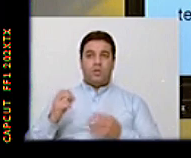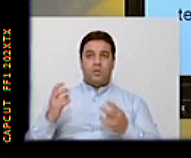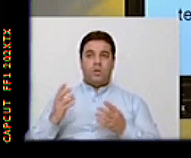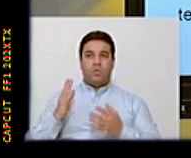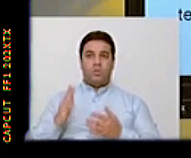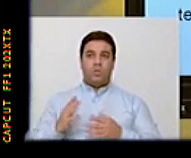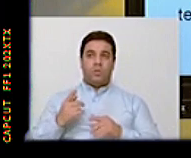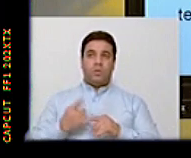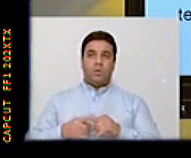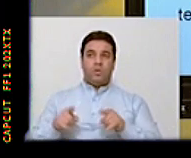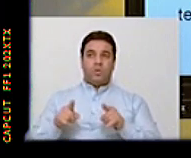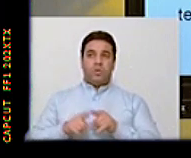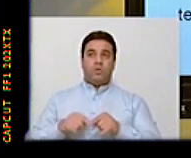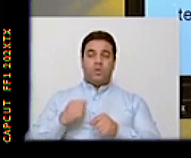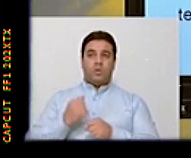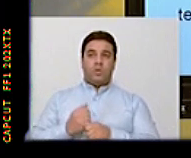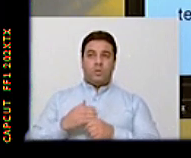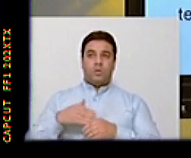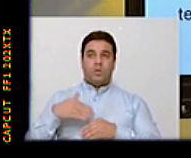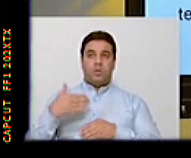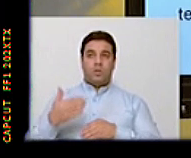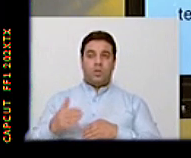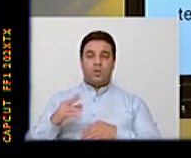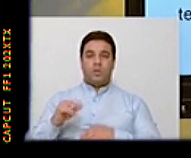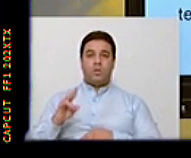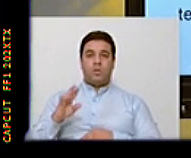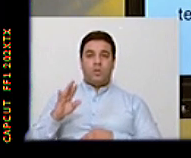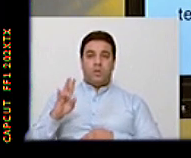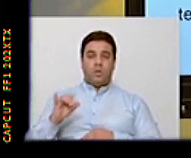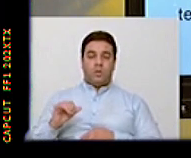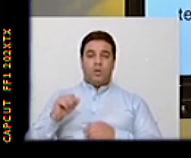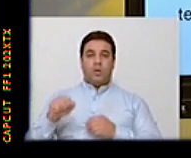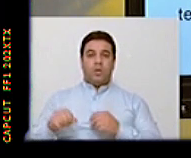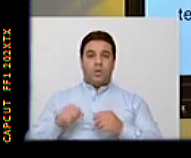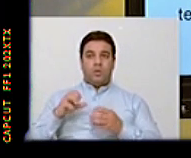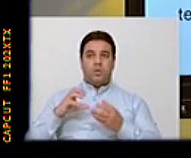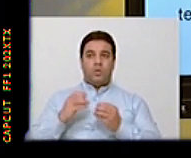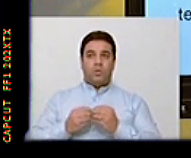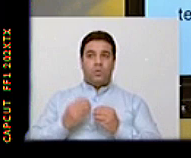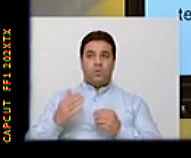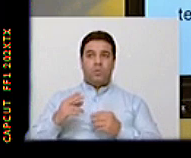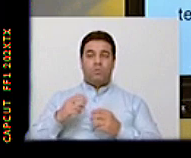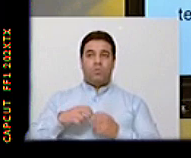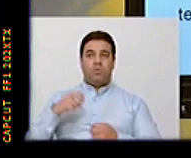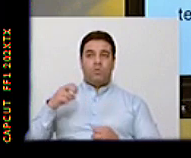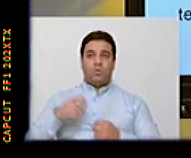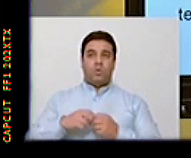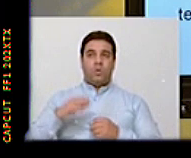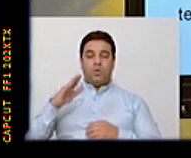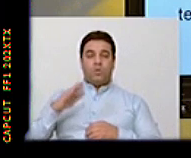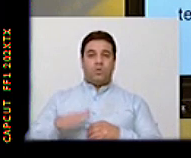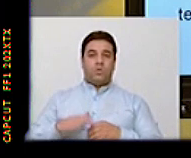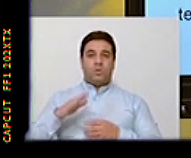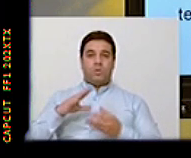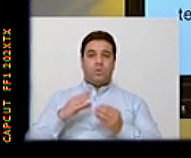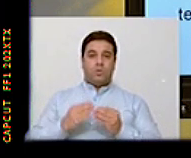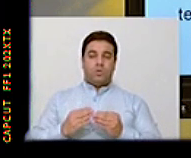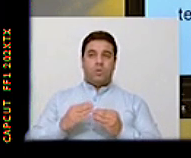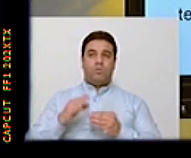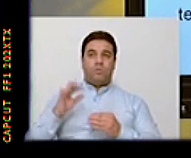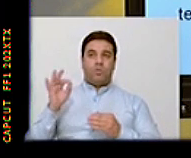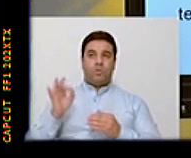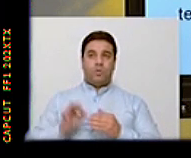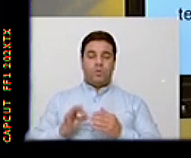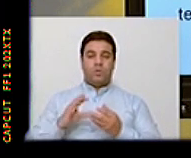bo'ladi. Mana shunday qilib tashqaridan dastani aylantirish natijasida pruzhinaga osilgan yukni